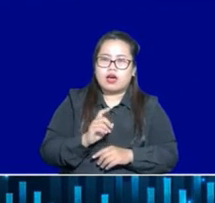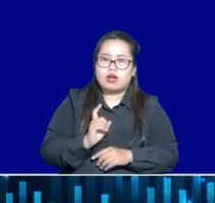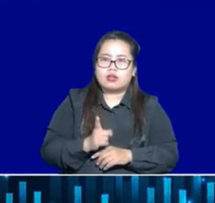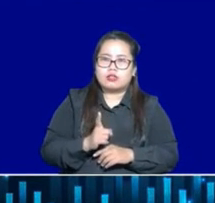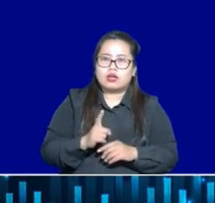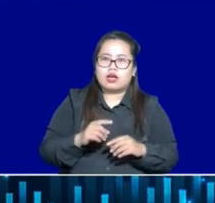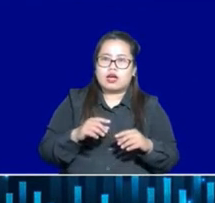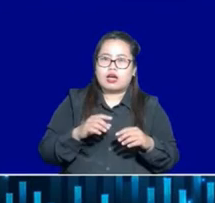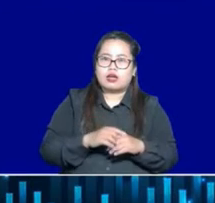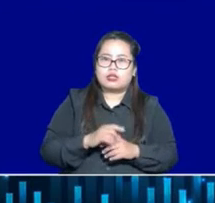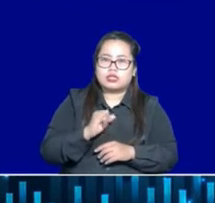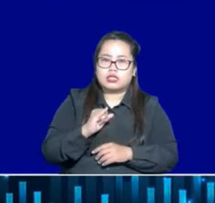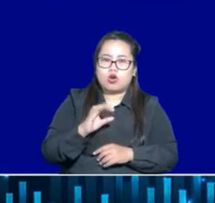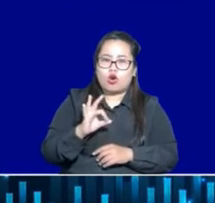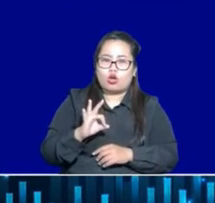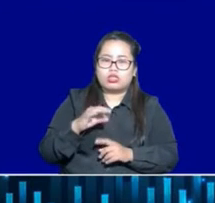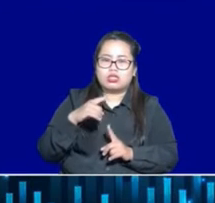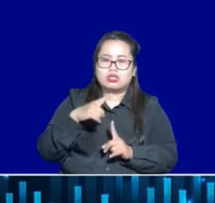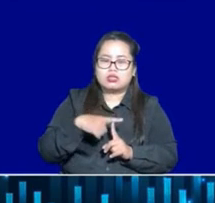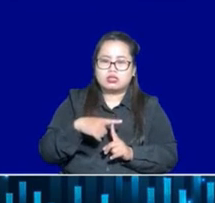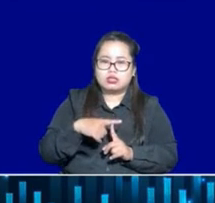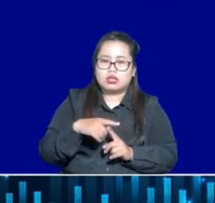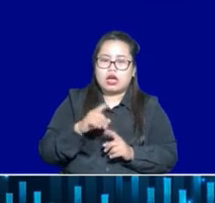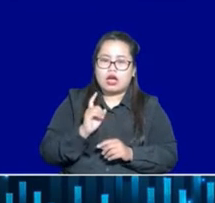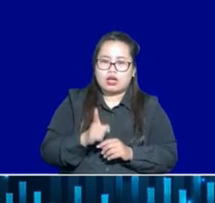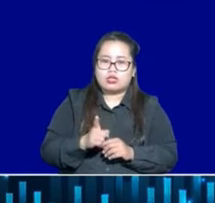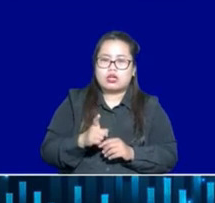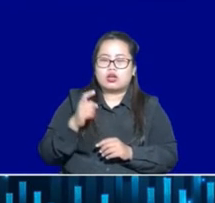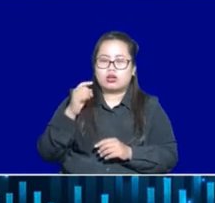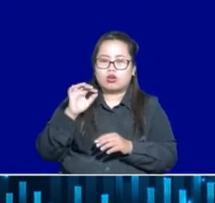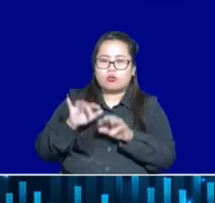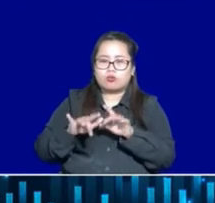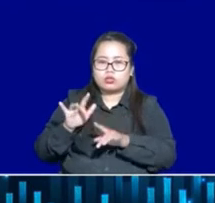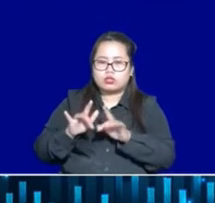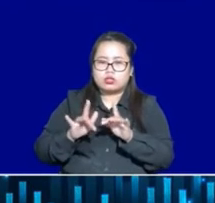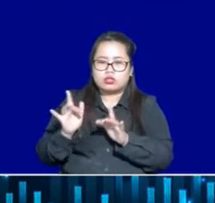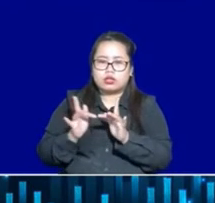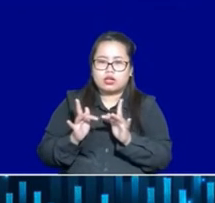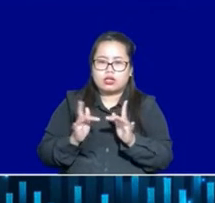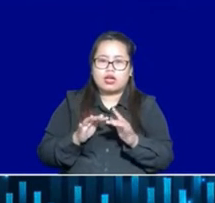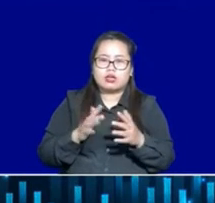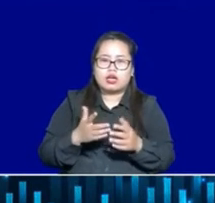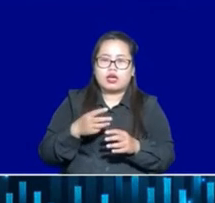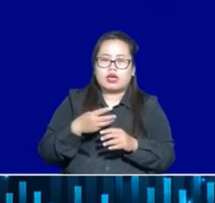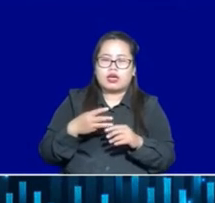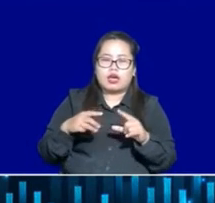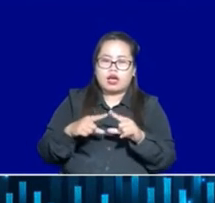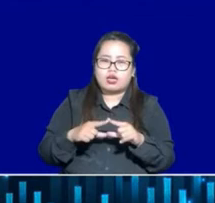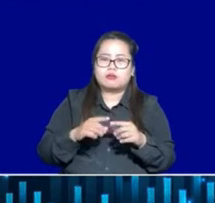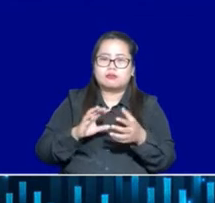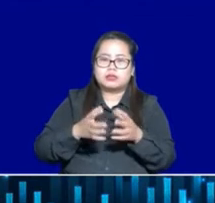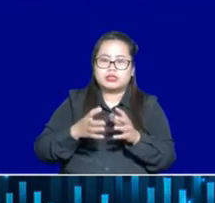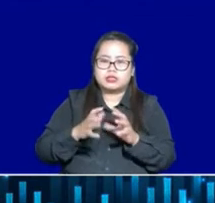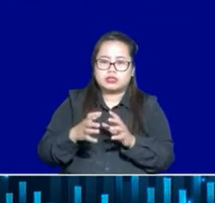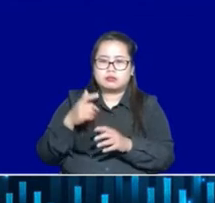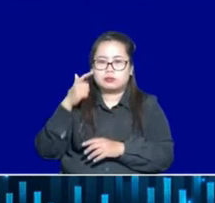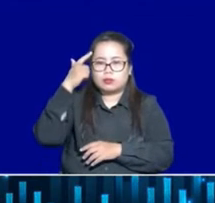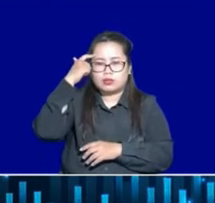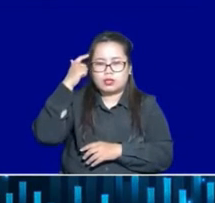IoT, ya, ada cloud computing, ada AI, machine learning, big data,